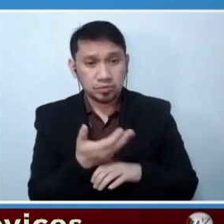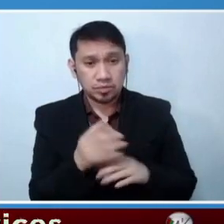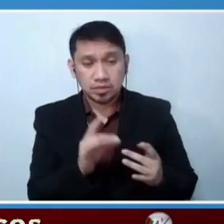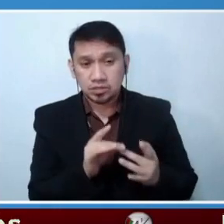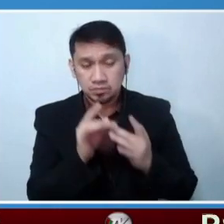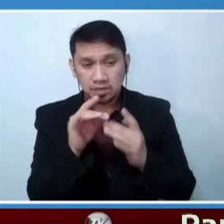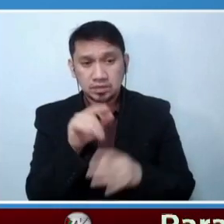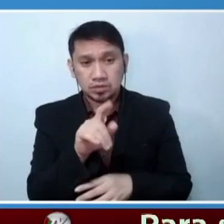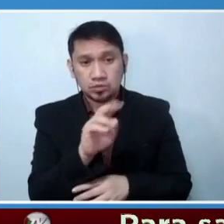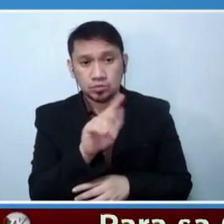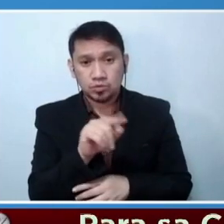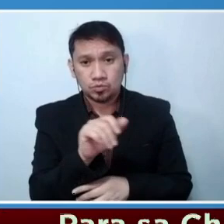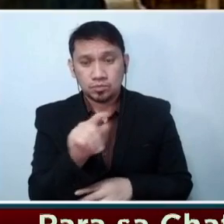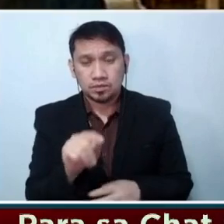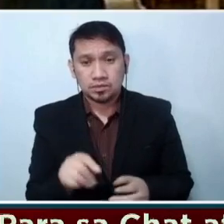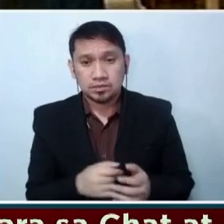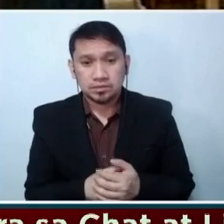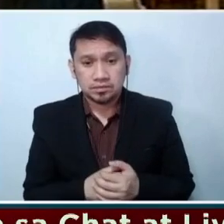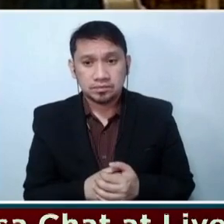kay Tupas.